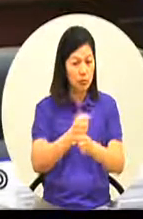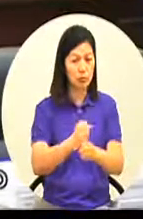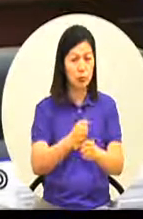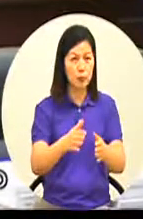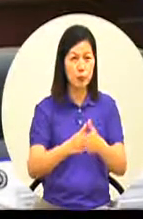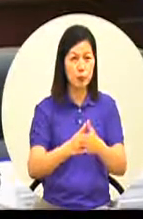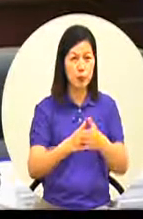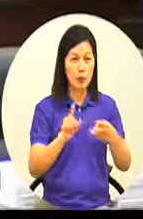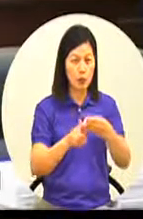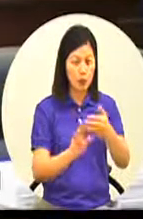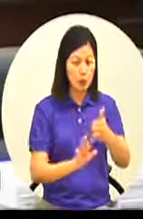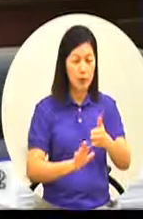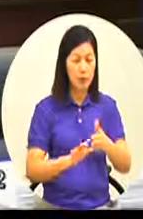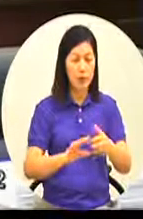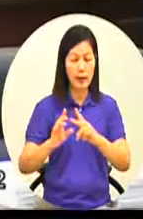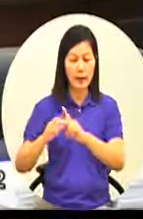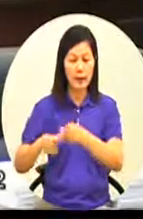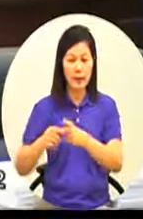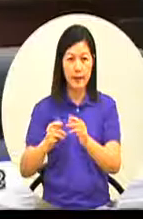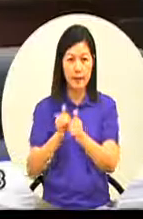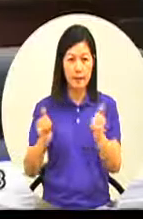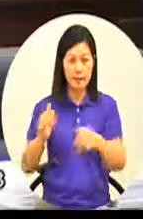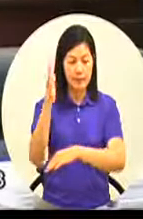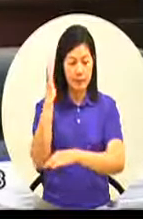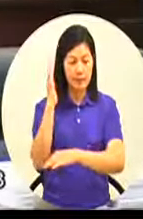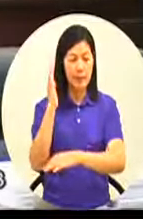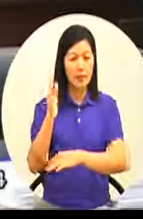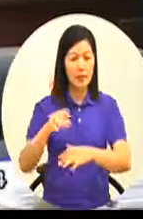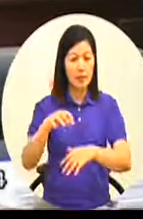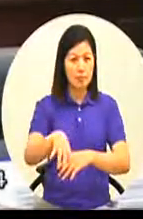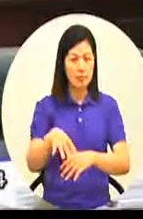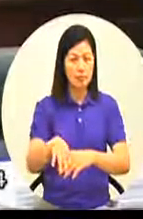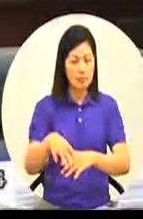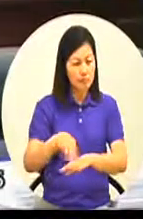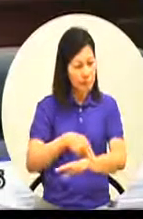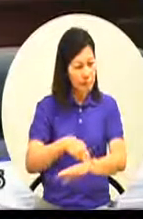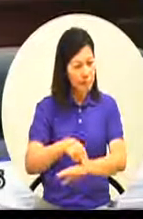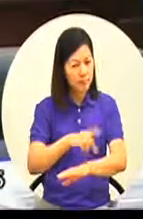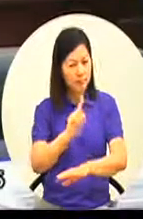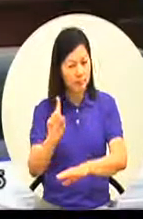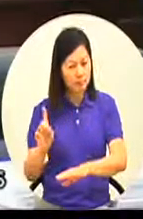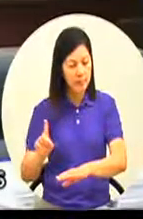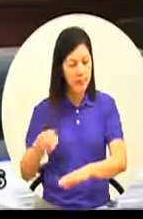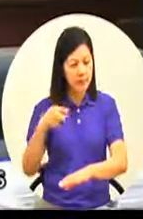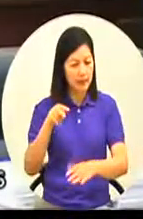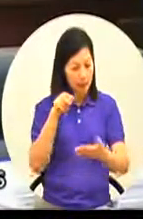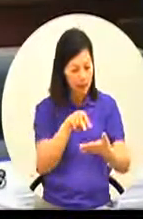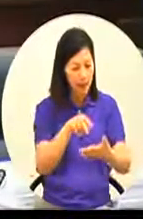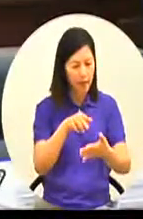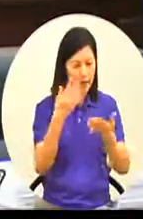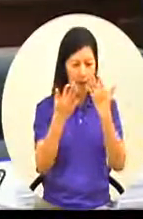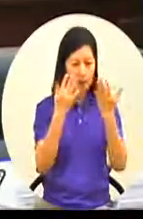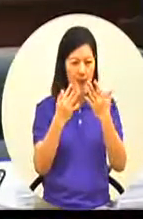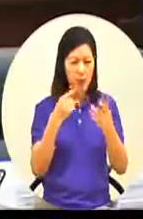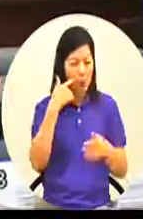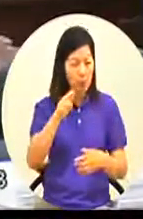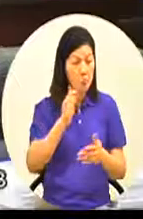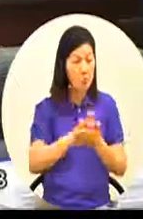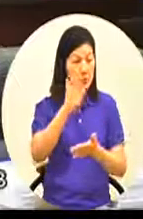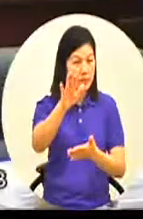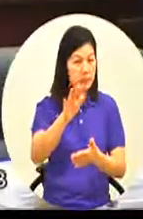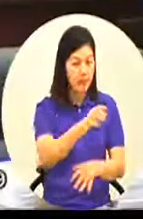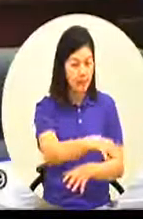该跟民政局做一个探讨，这些问题的设计， 是 真的是可以直接，我们很清楚说。过半当了哦，真正咧每一